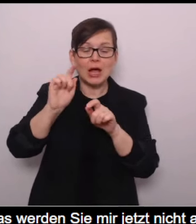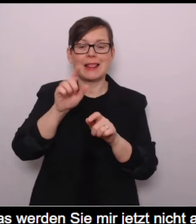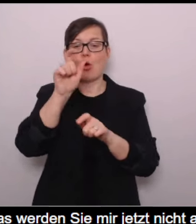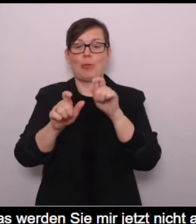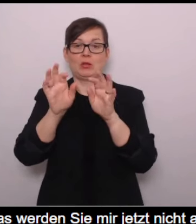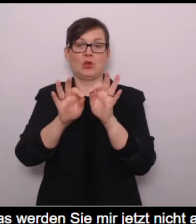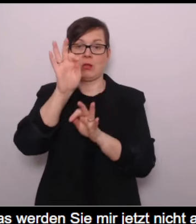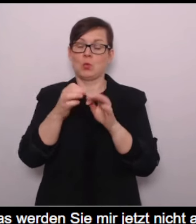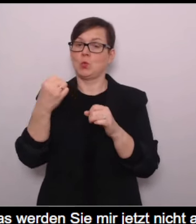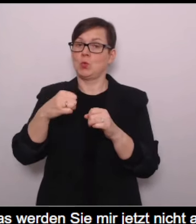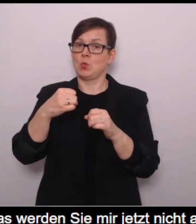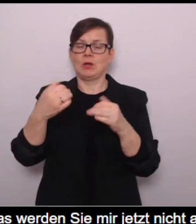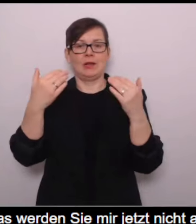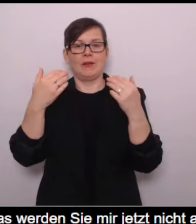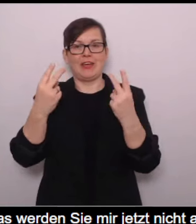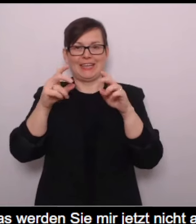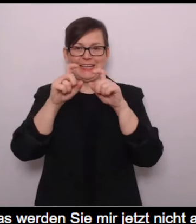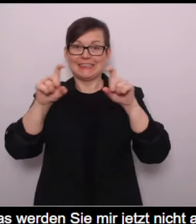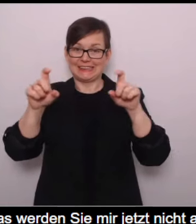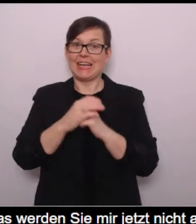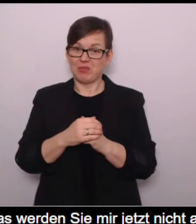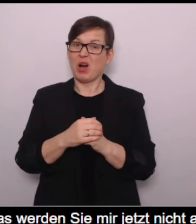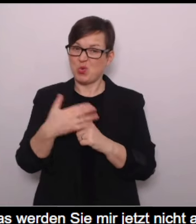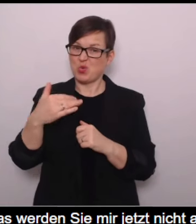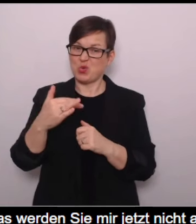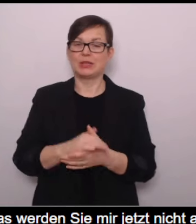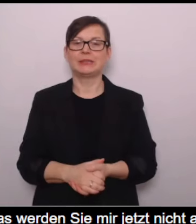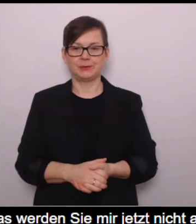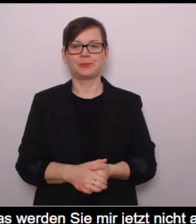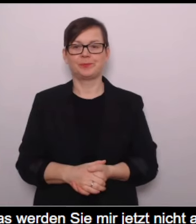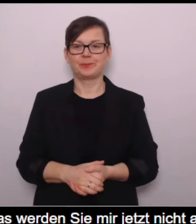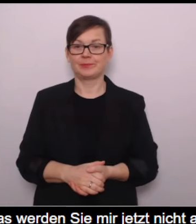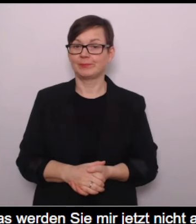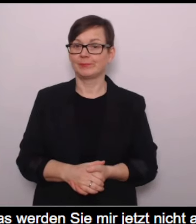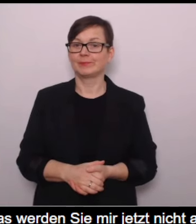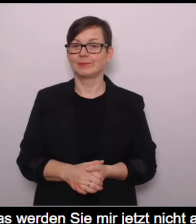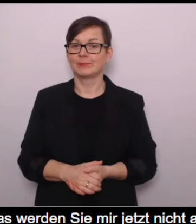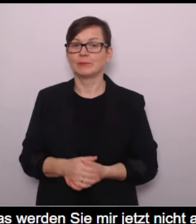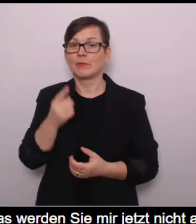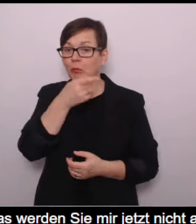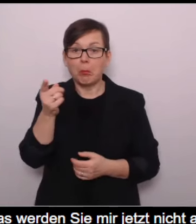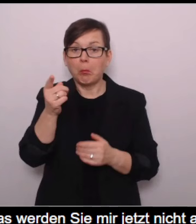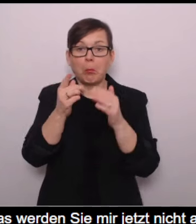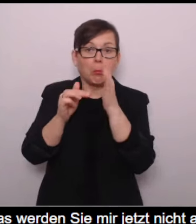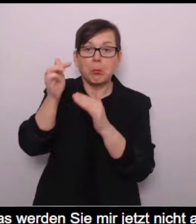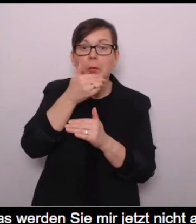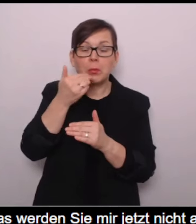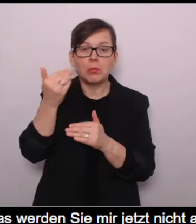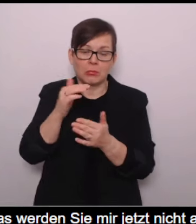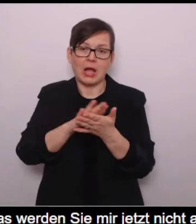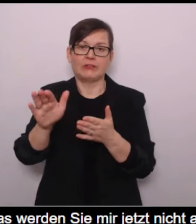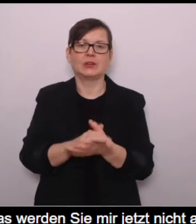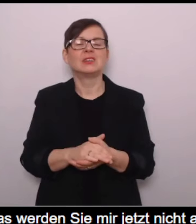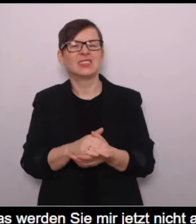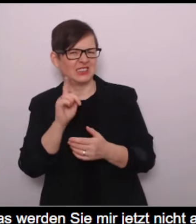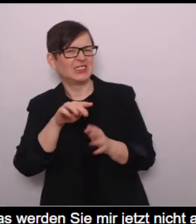Herausforderung. Es ist auch klar, dass das Thema Personal, Personalquote halt ein wichtiges Thema ist. Das ist schon, weil es viel Kraft nimmt. Das muss